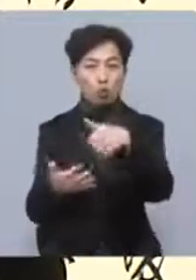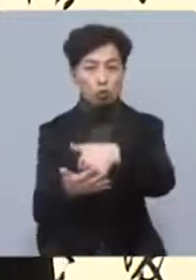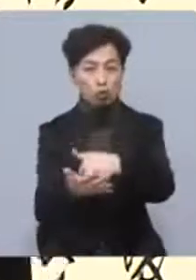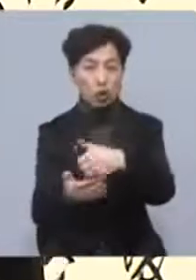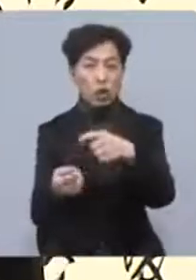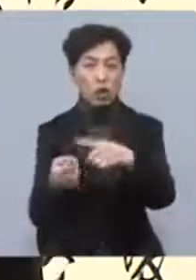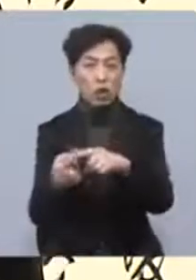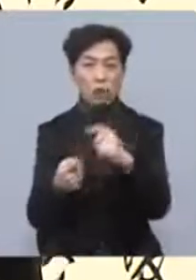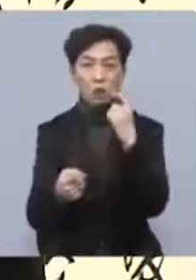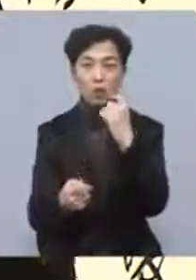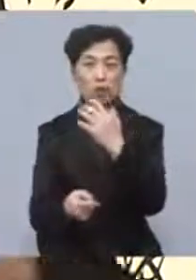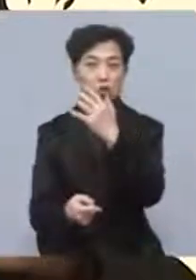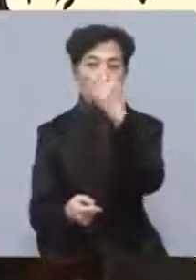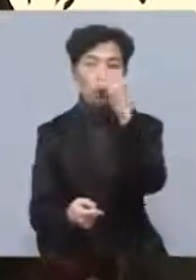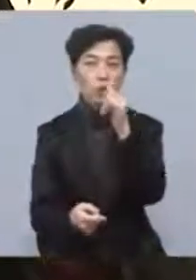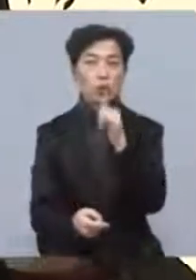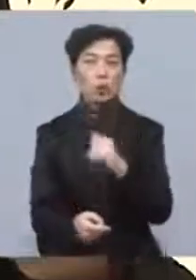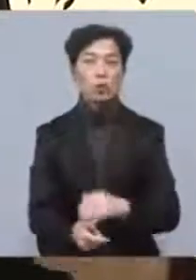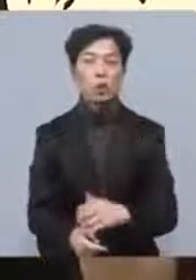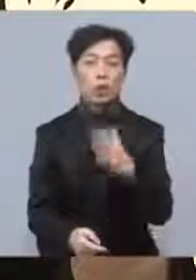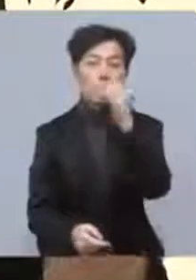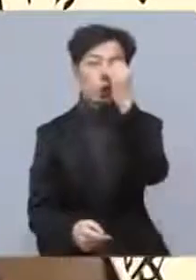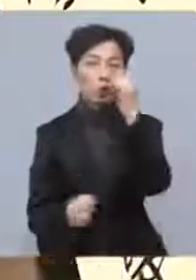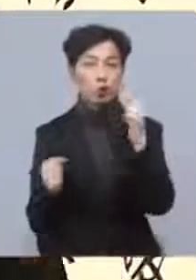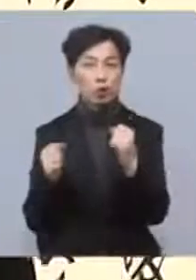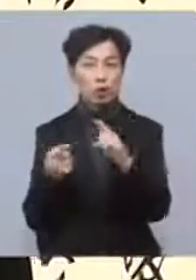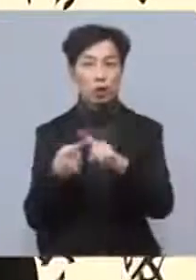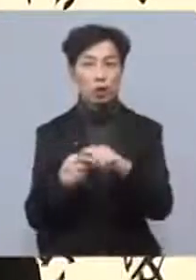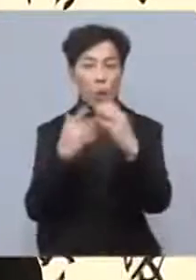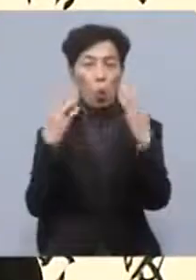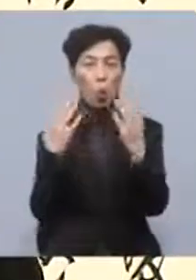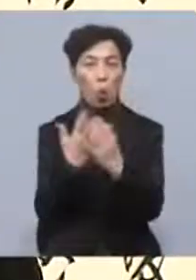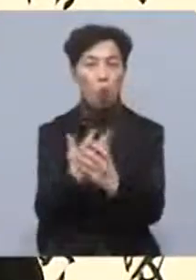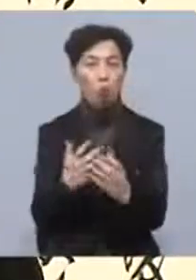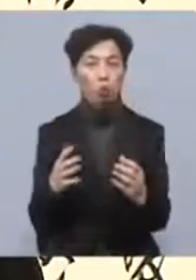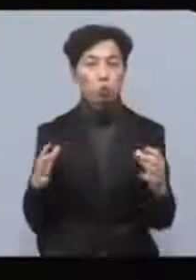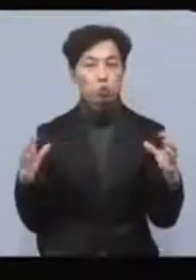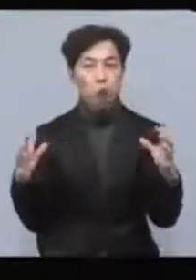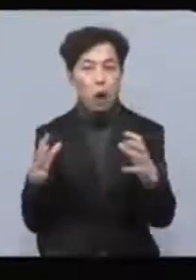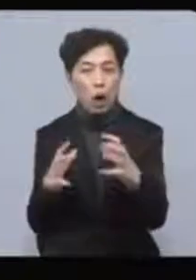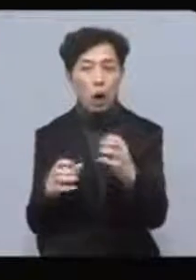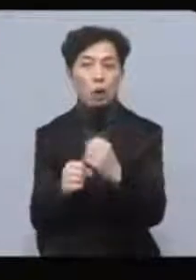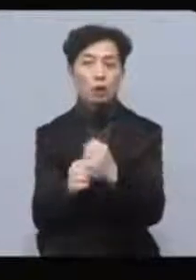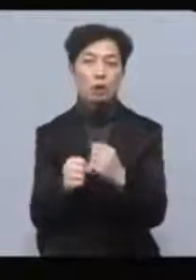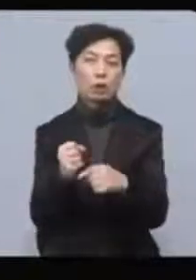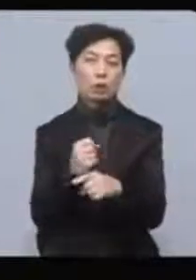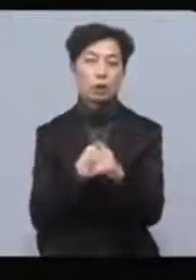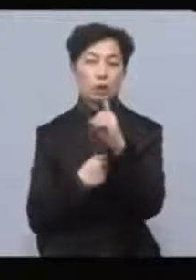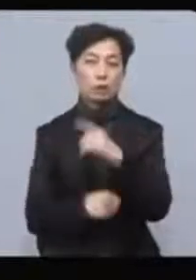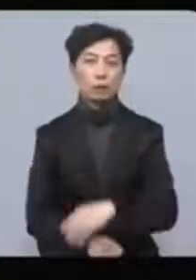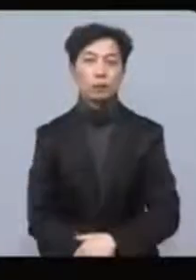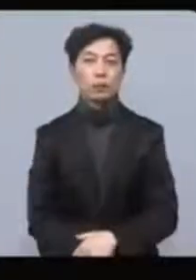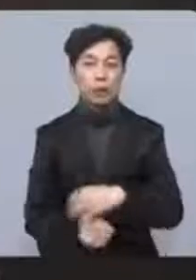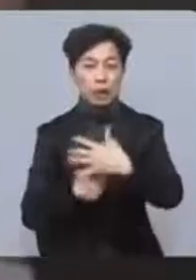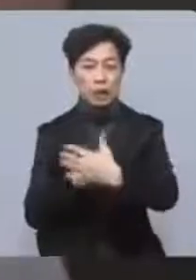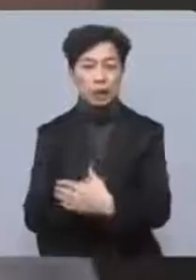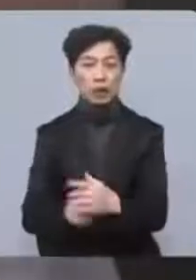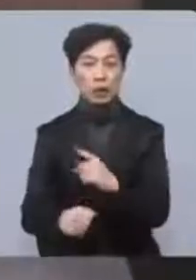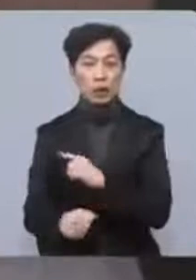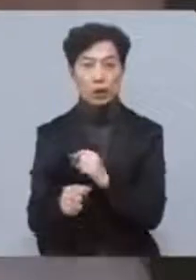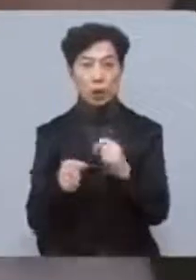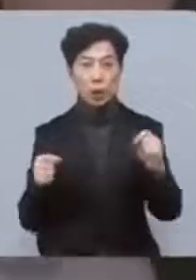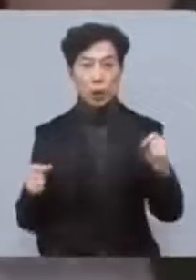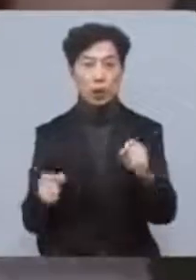예술이 우리 충북의 다 모여 들수 있도록 세계에서 가장 오래된 금속활자